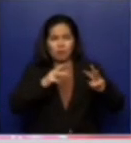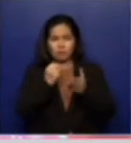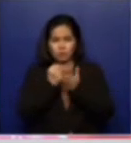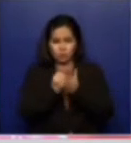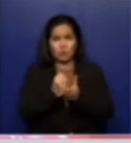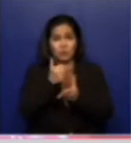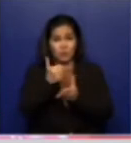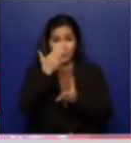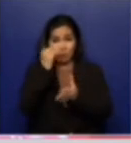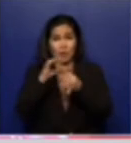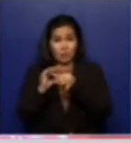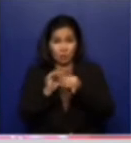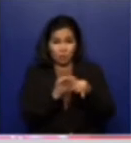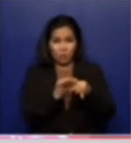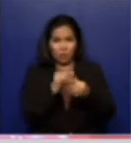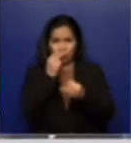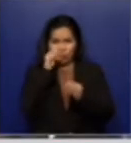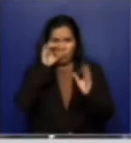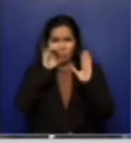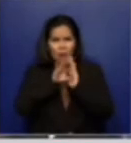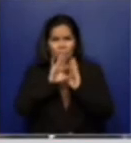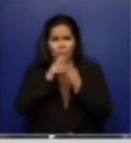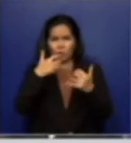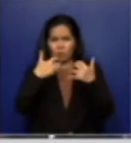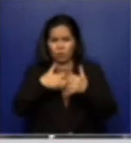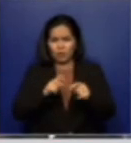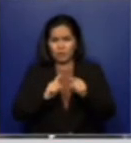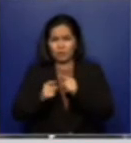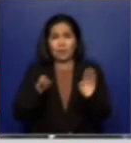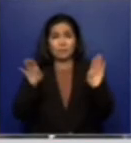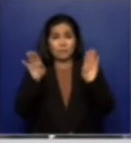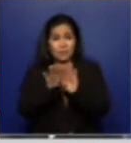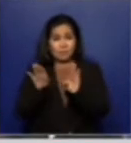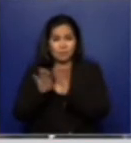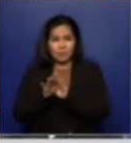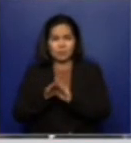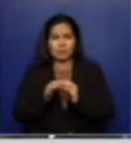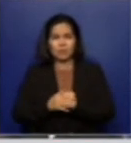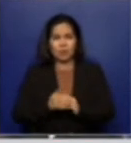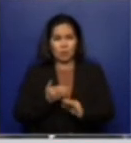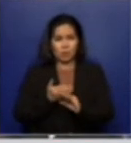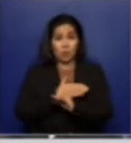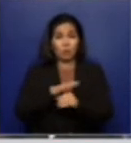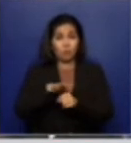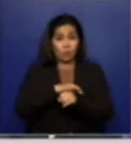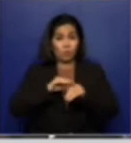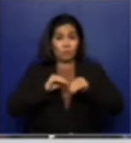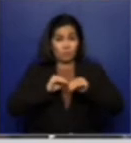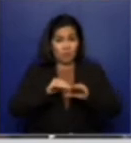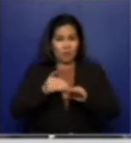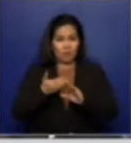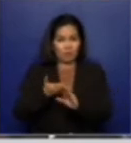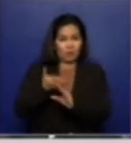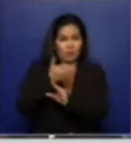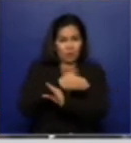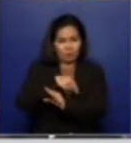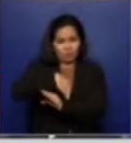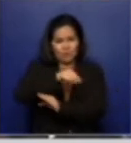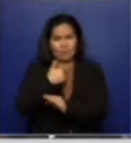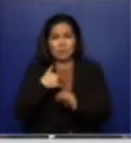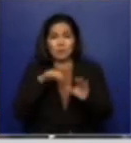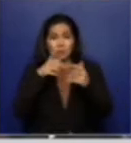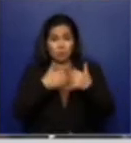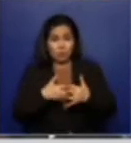งงานที่ปิดกิจการลงนะครับท่านประธานจะเห็นได้ว่าก่อนโควิดเนี่ยมีโรงงานปิด